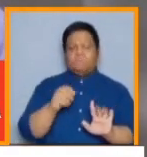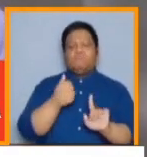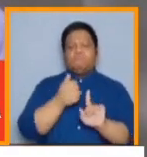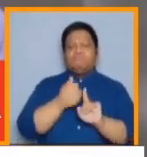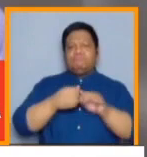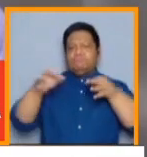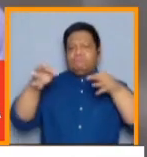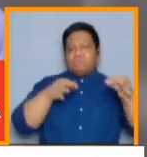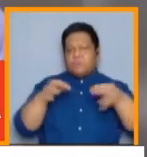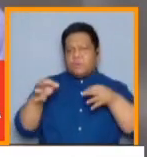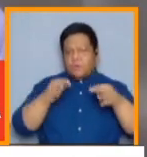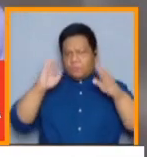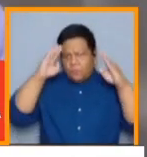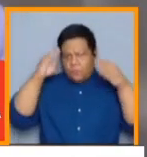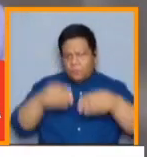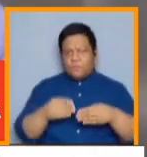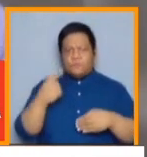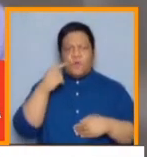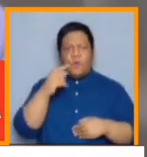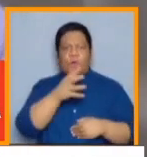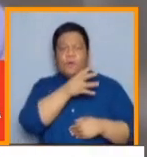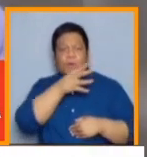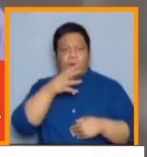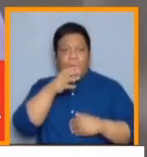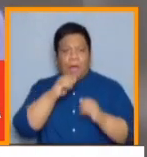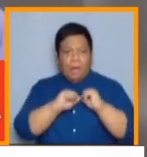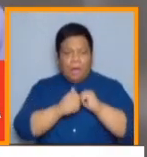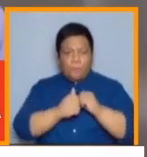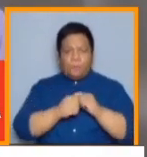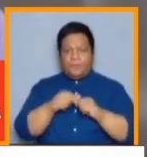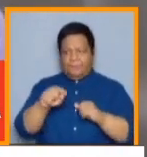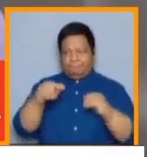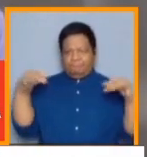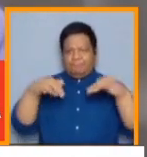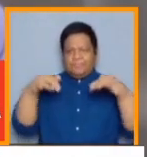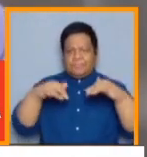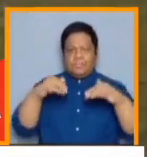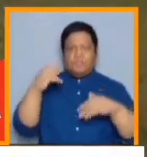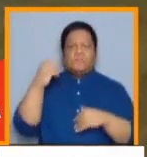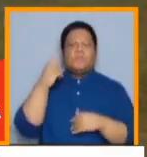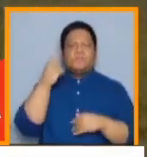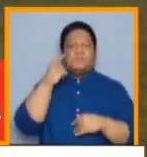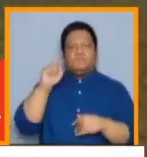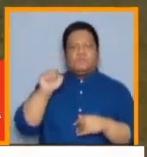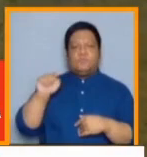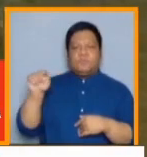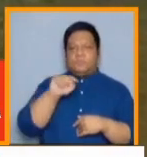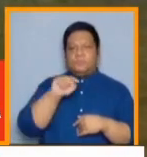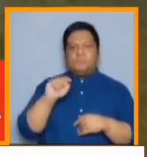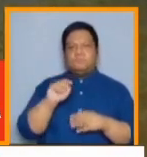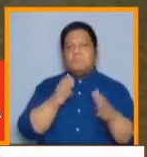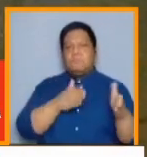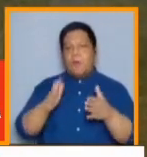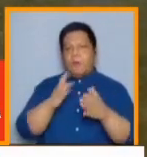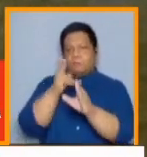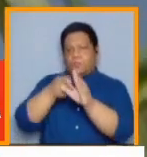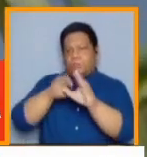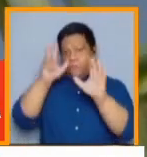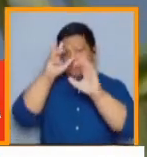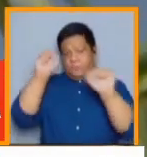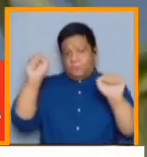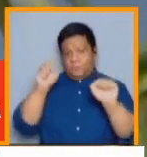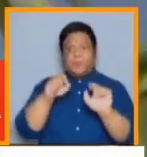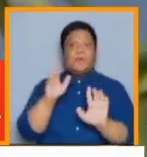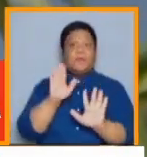serye ng online forum para sa mga presidential aspirants. Kasama sa plano ang pagbibigay ng libreng patubig sa mga sakahan